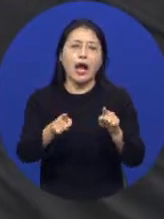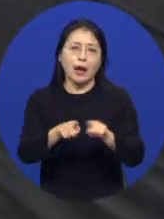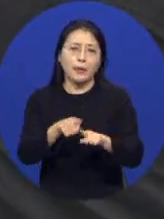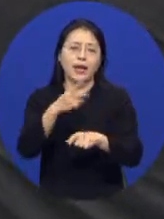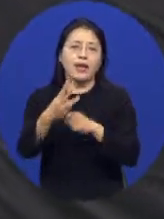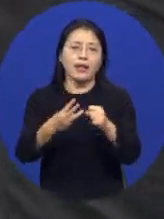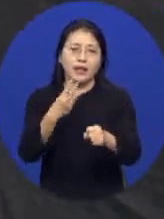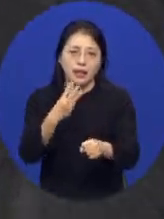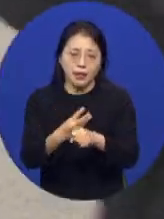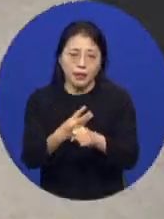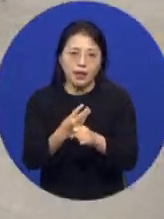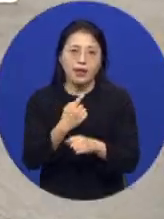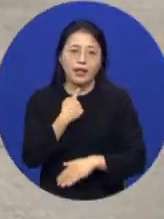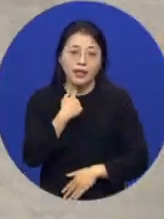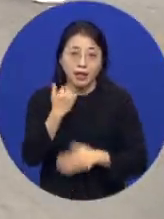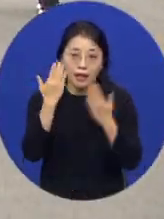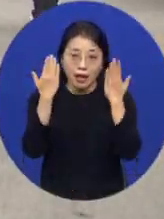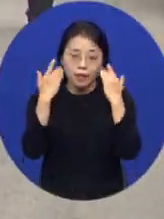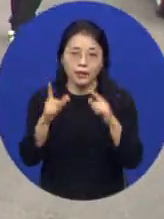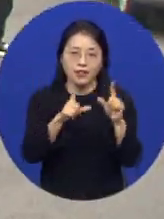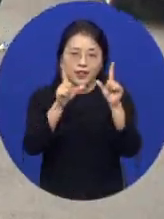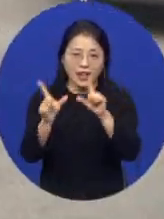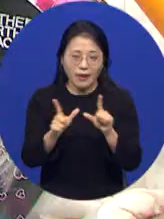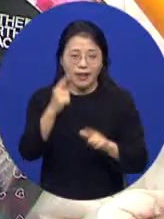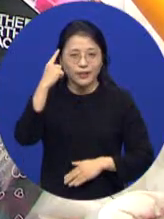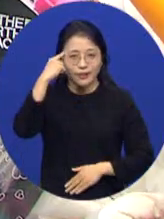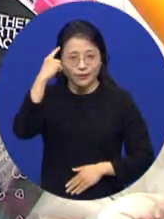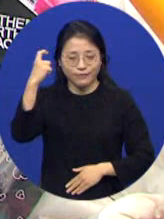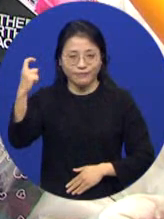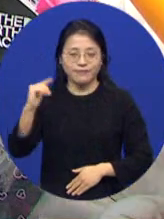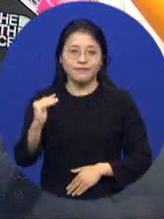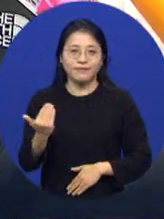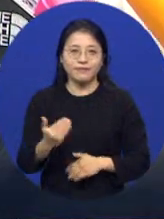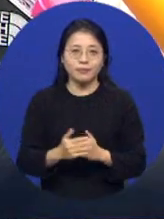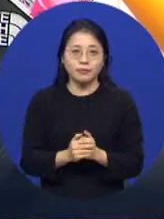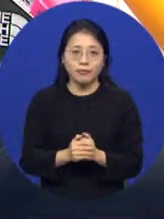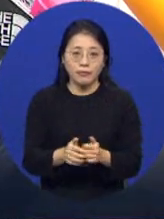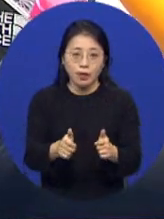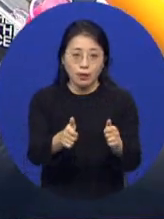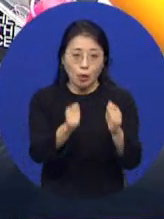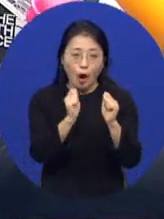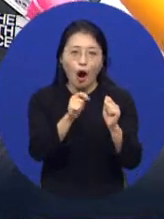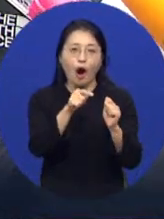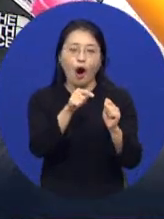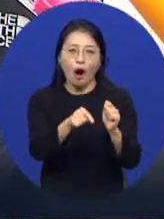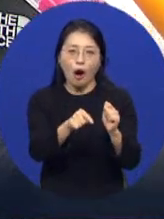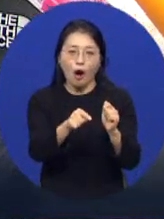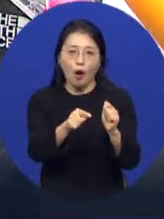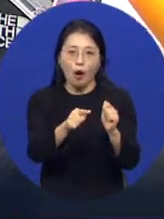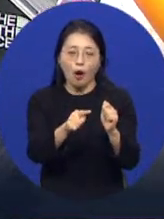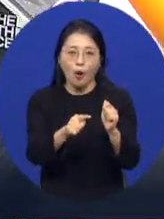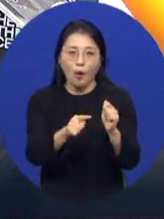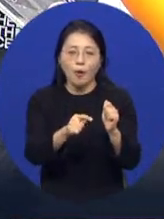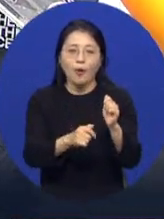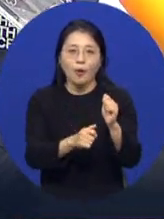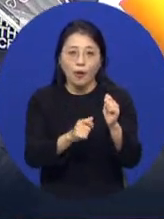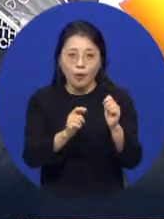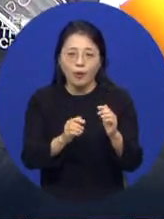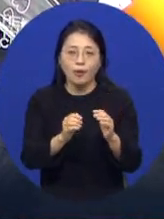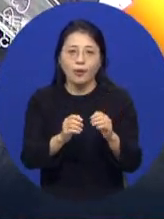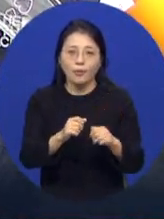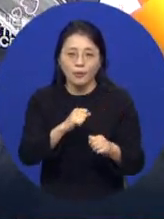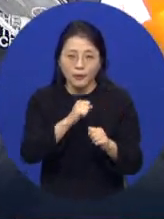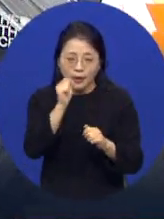학교 생활은 이제 추억으로 남게 됐습니다. 졸업이라는 멋진 단어를 성취하고 하니까 뭐